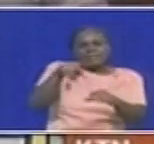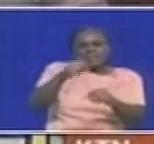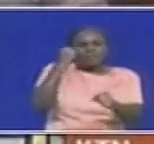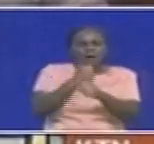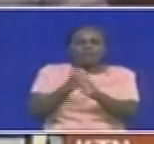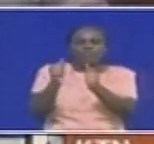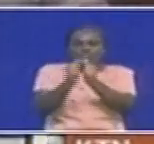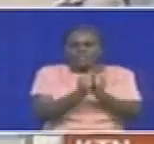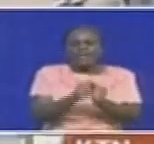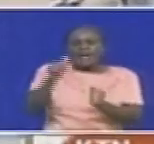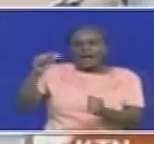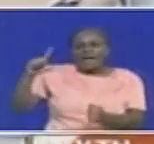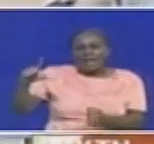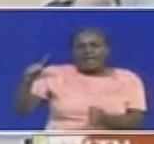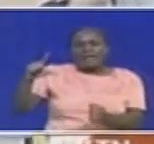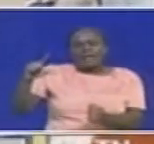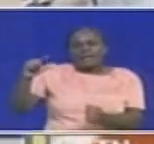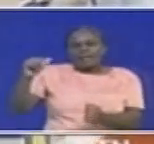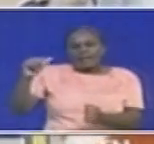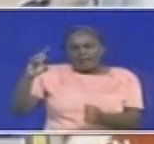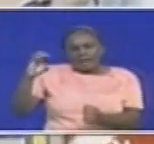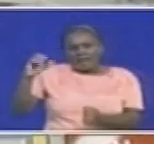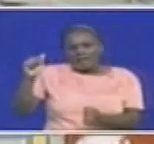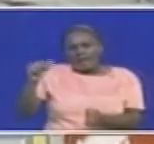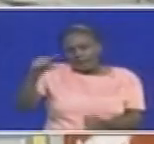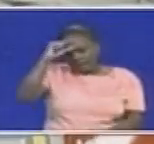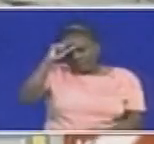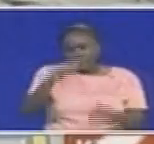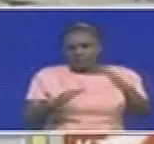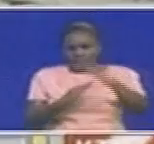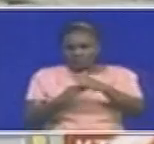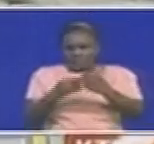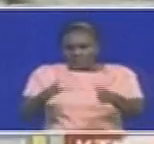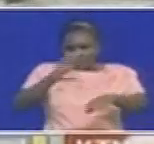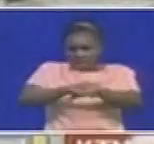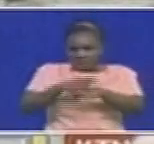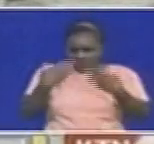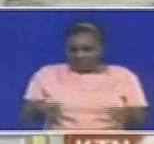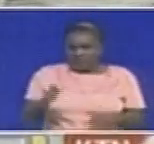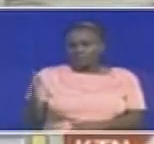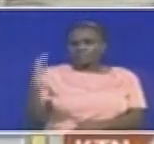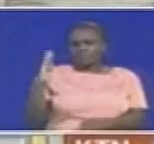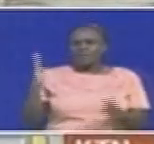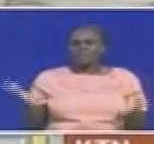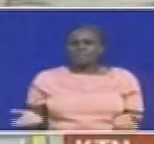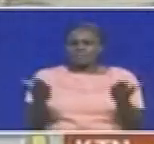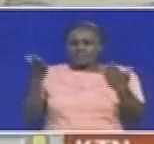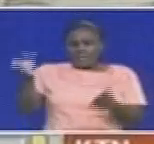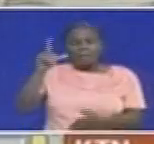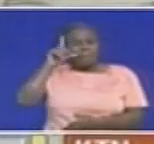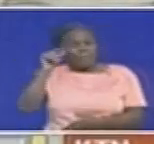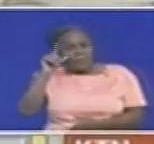wa Al-Qaeda. The government is on top of events. Kufuatia mnaso huu, usalama umeimarishwa mjini